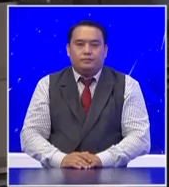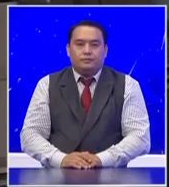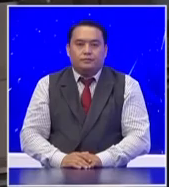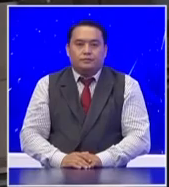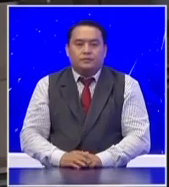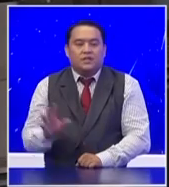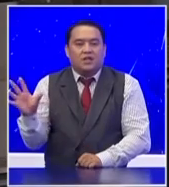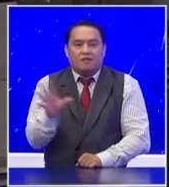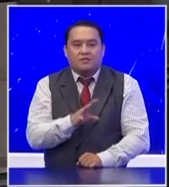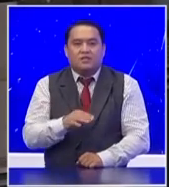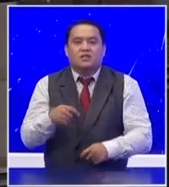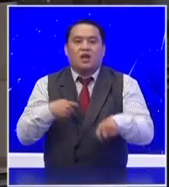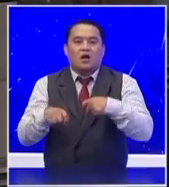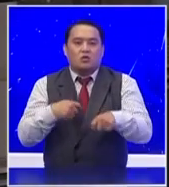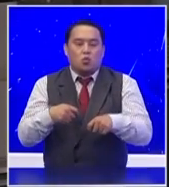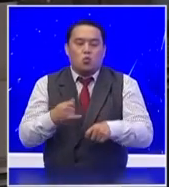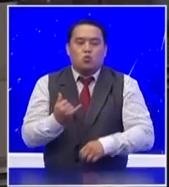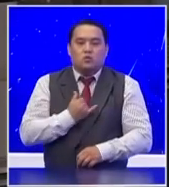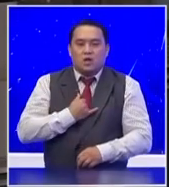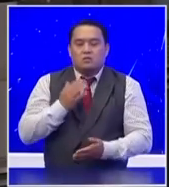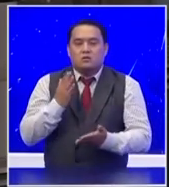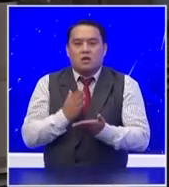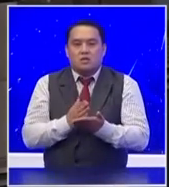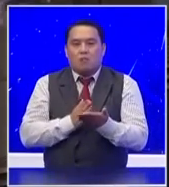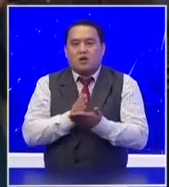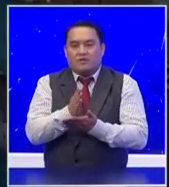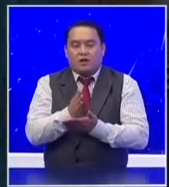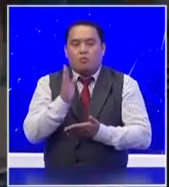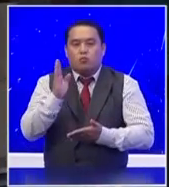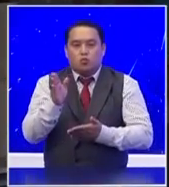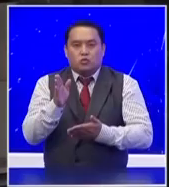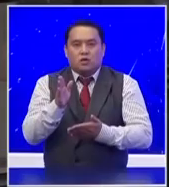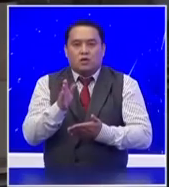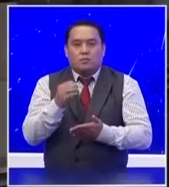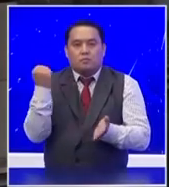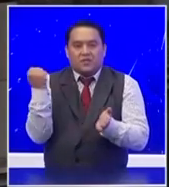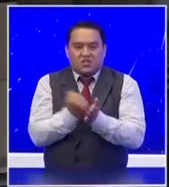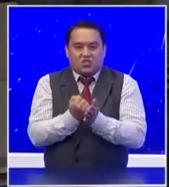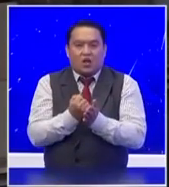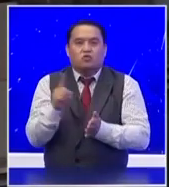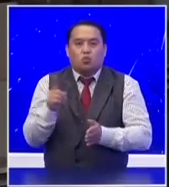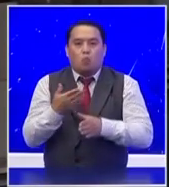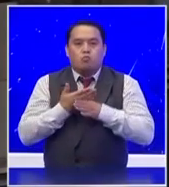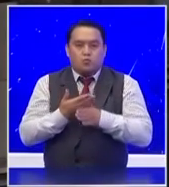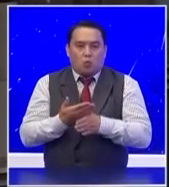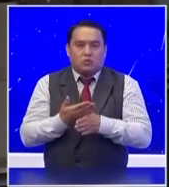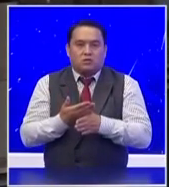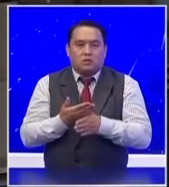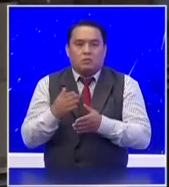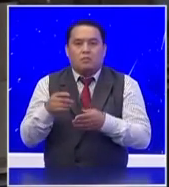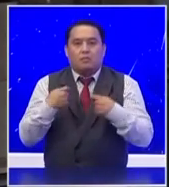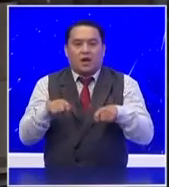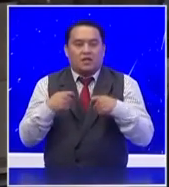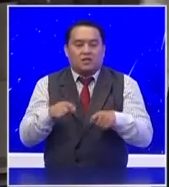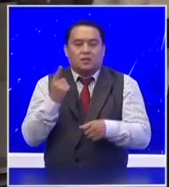На все товары у нас волонтерское направлением будут проставлять соответствующие печати, что это гуманитарная помощь, она продаже